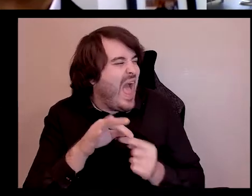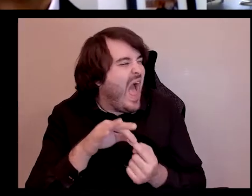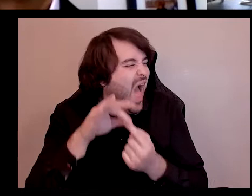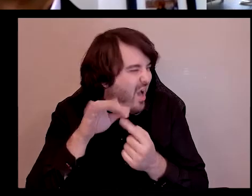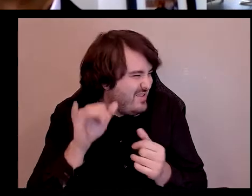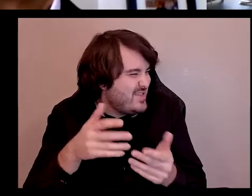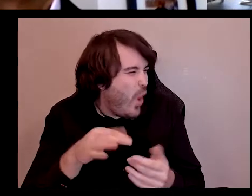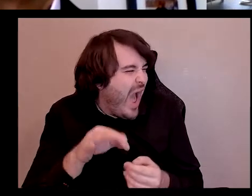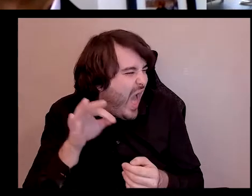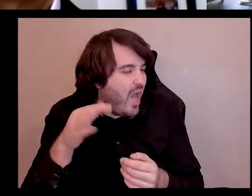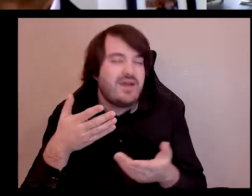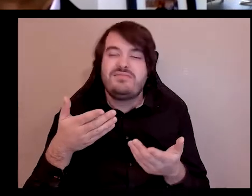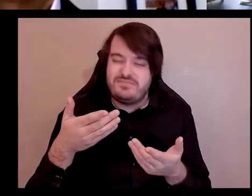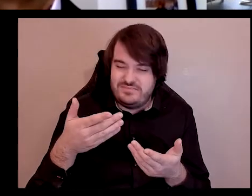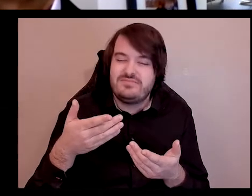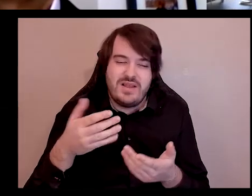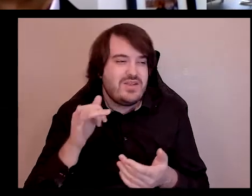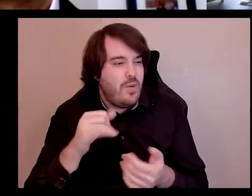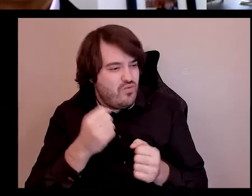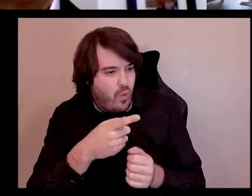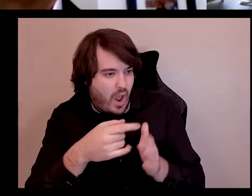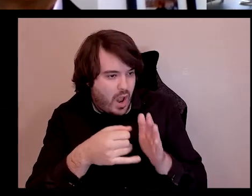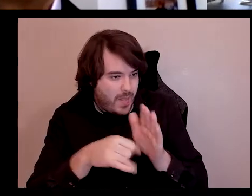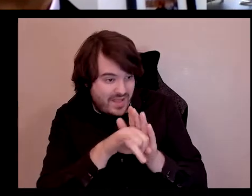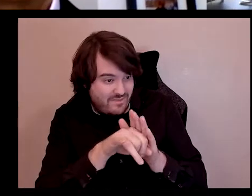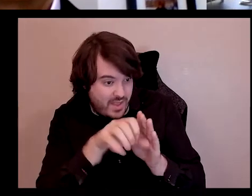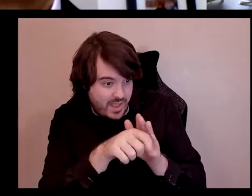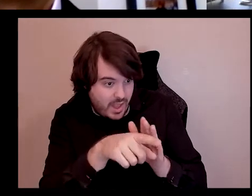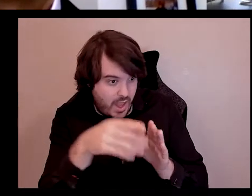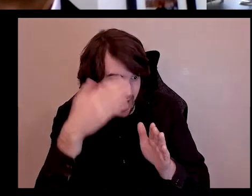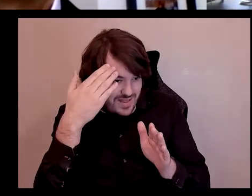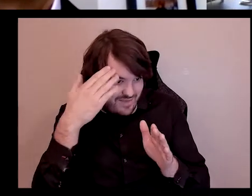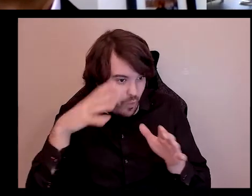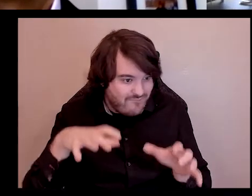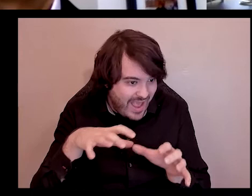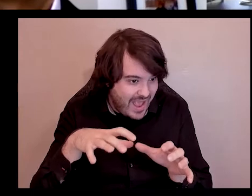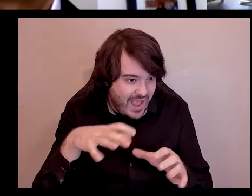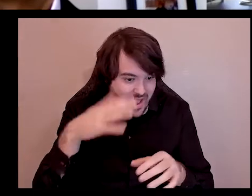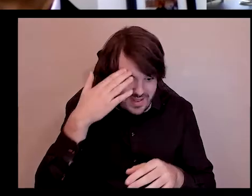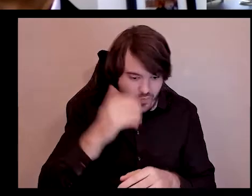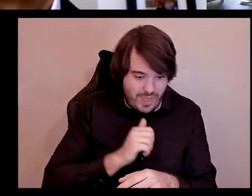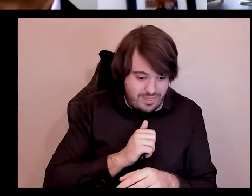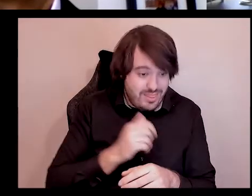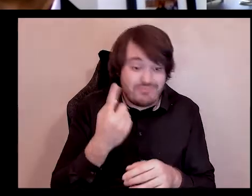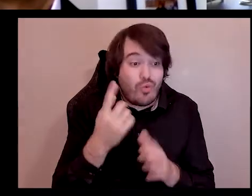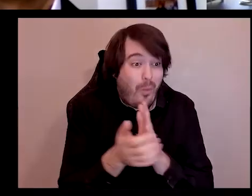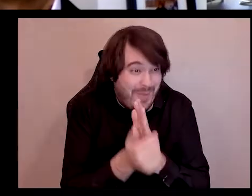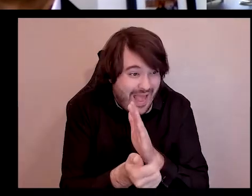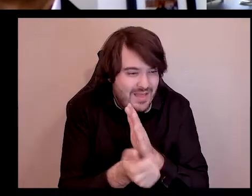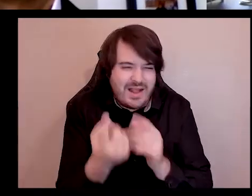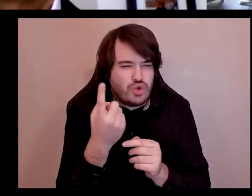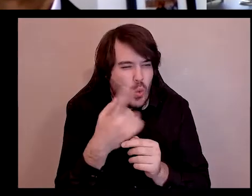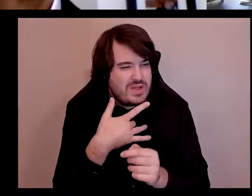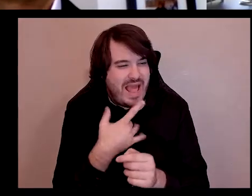Je pense qu'on parle de compétences rares rendues là. Alors, je pense que de pouvoir identifier dans une compétence, dans un savoir,